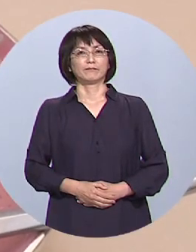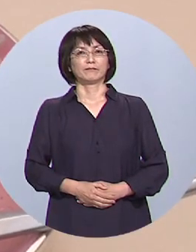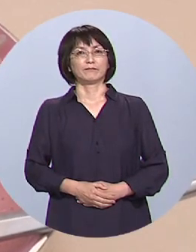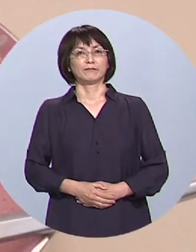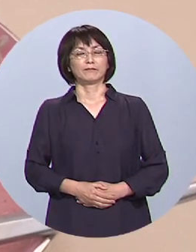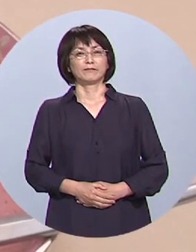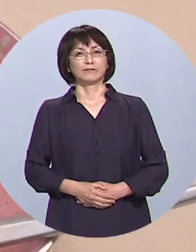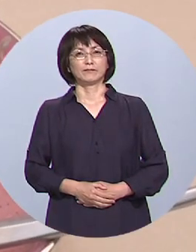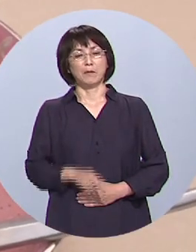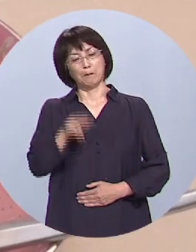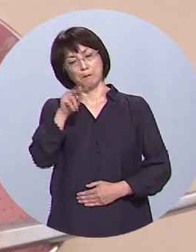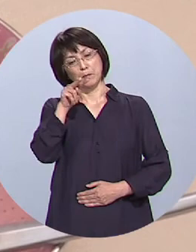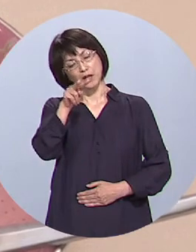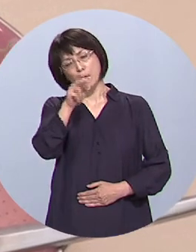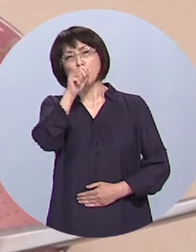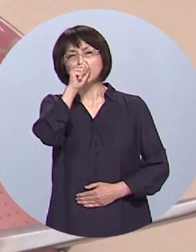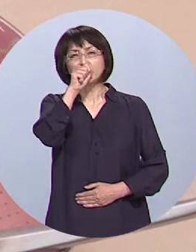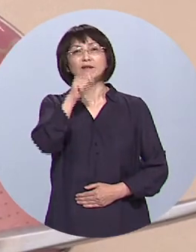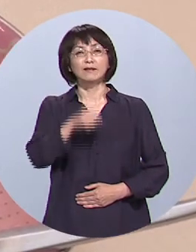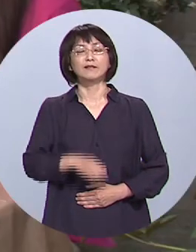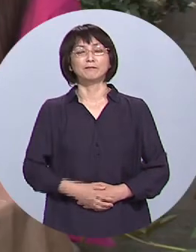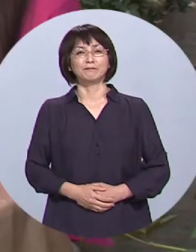ッピングもすごい可愛いですね。